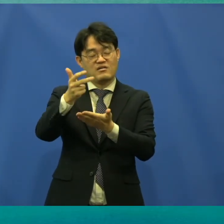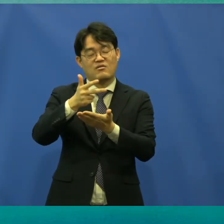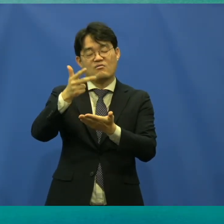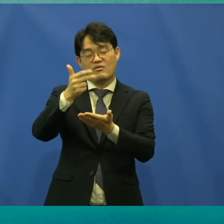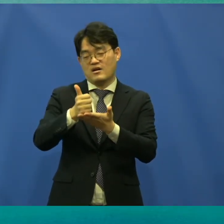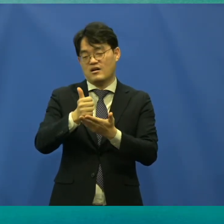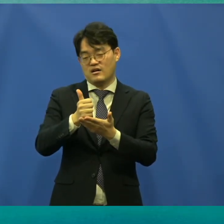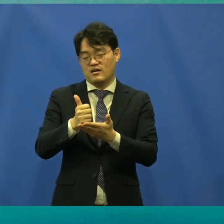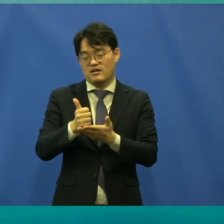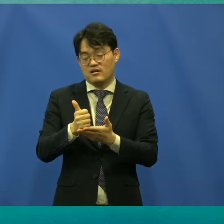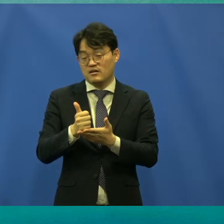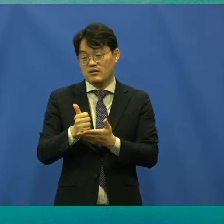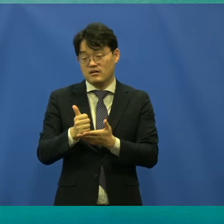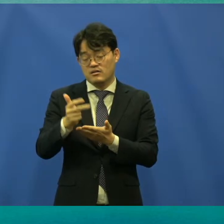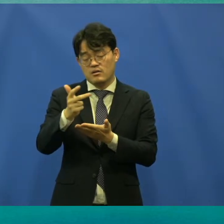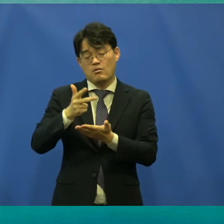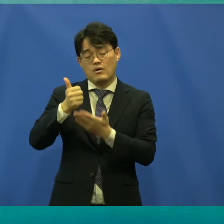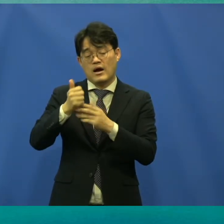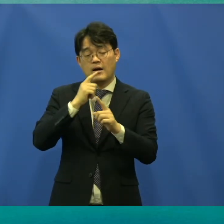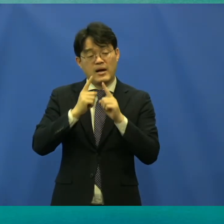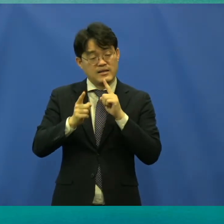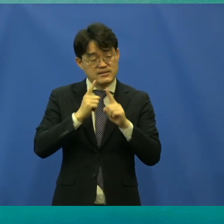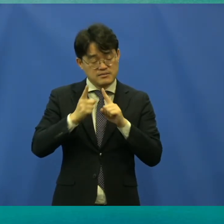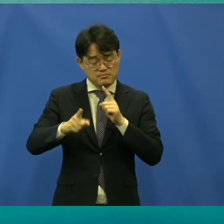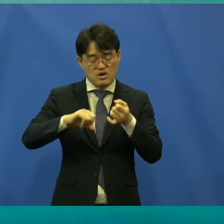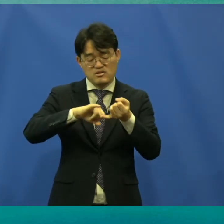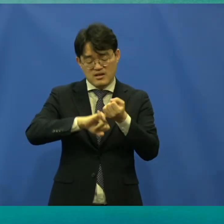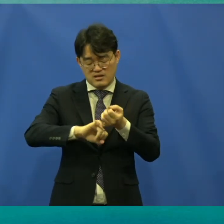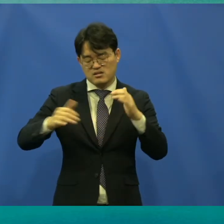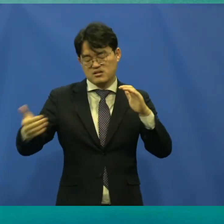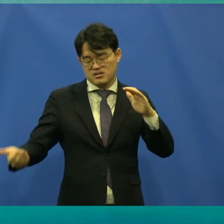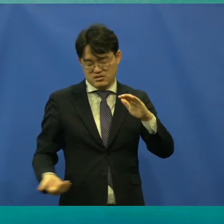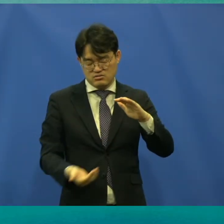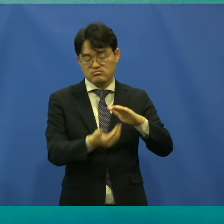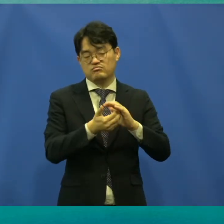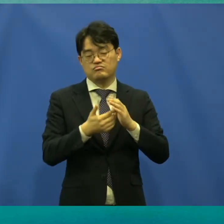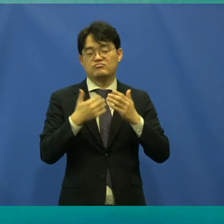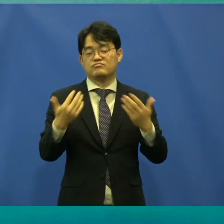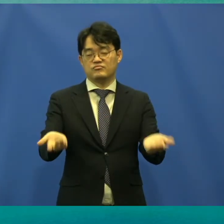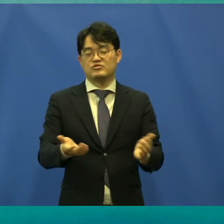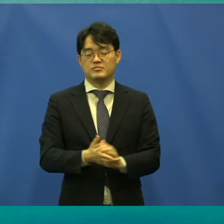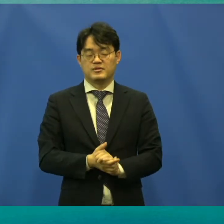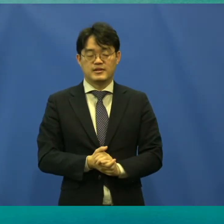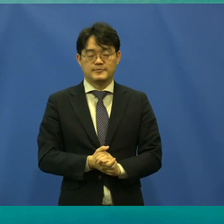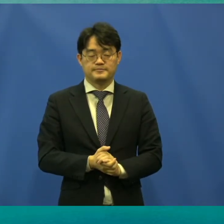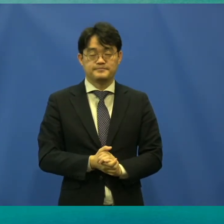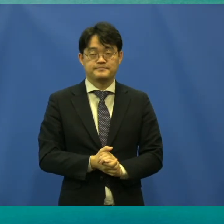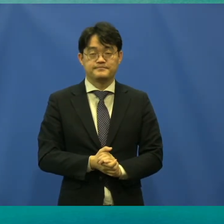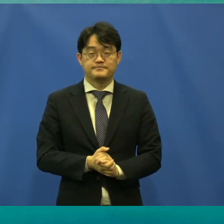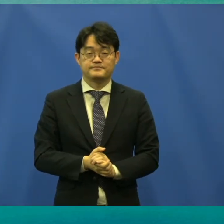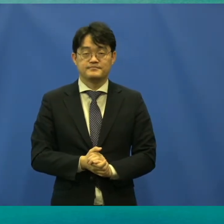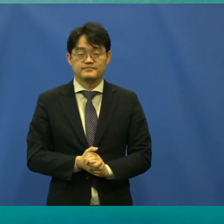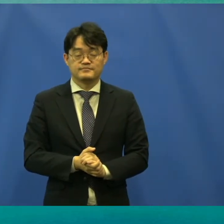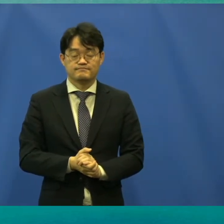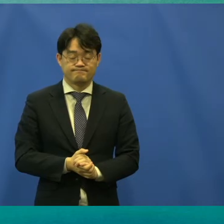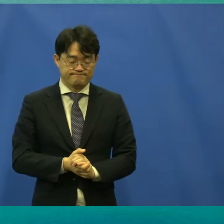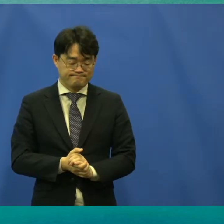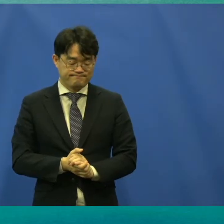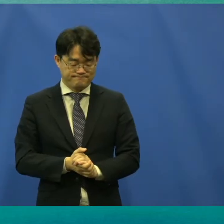그 언약을 이루시는 하나님, 이게 성경의 이야기입니다. 그래서 구약, 신약, 약속, 그죠?